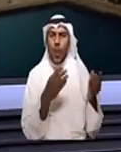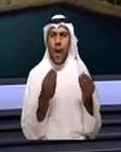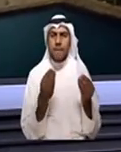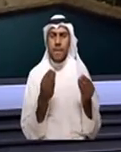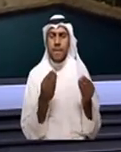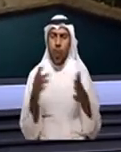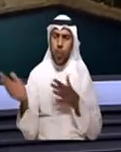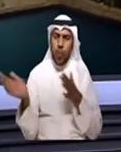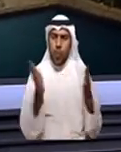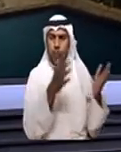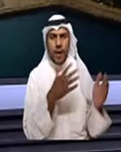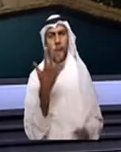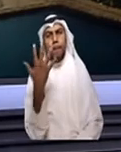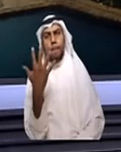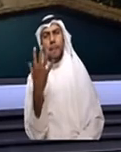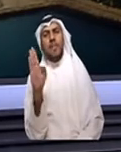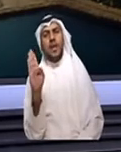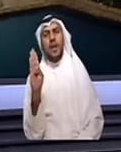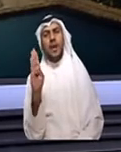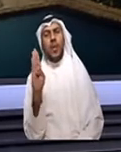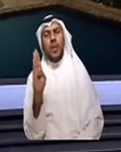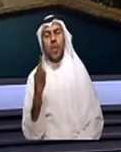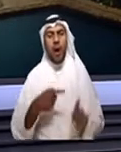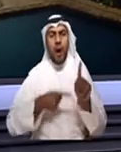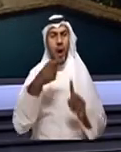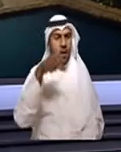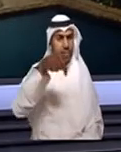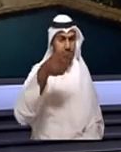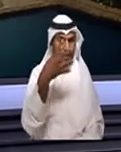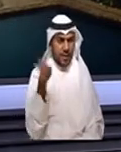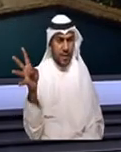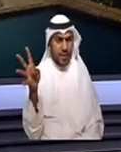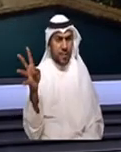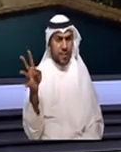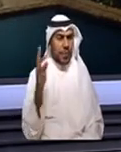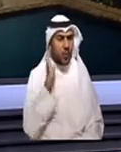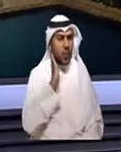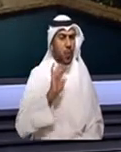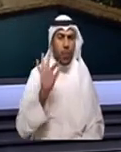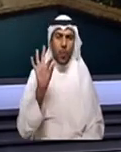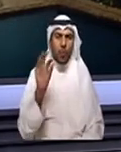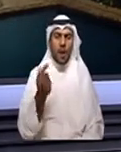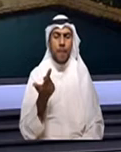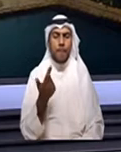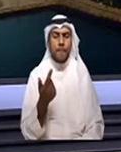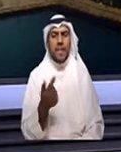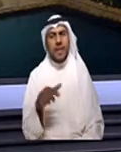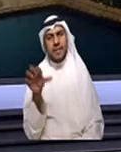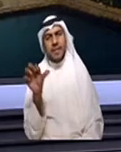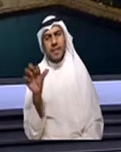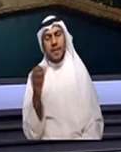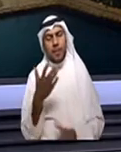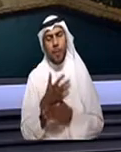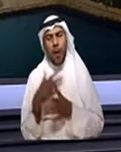الغربية سرعتها 5 كيلومتر في الساعة، درجة الحرارة الحالية 46. نلاحظ أن الرطوبة النسبية متدنية نوعا ما، وذلك بفعل